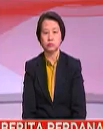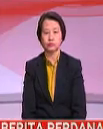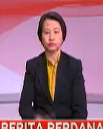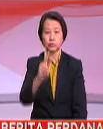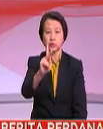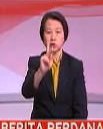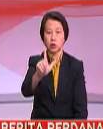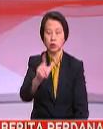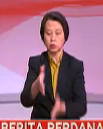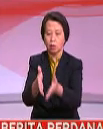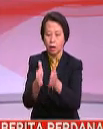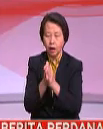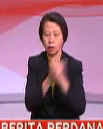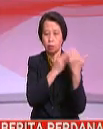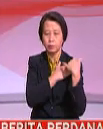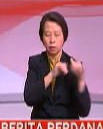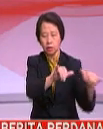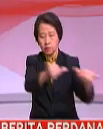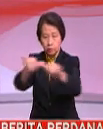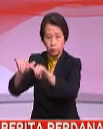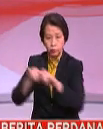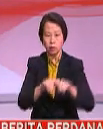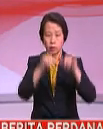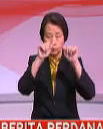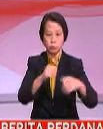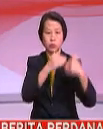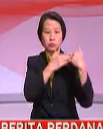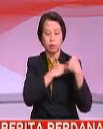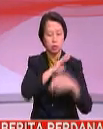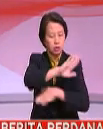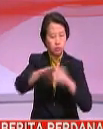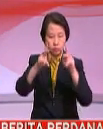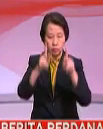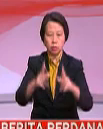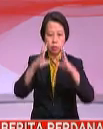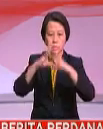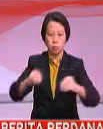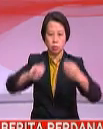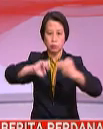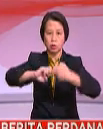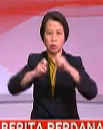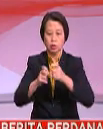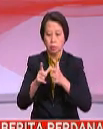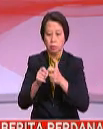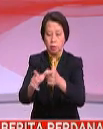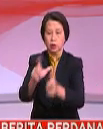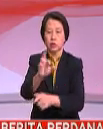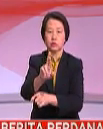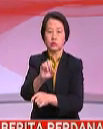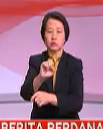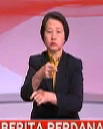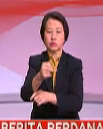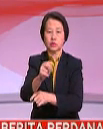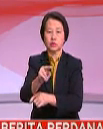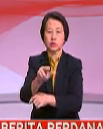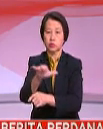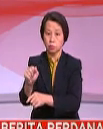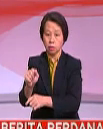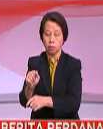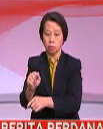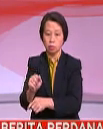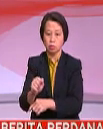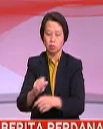Kuala Lumpur turut menyeru agar peranan sama rata dapat dimainkan semua pihak dalam menangani krisis pelarian rohingya jelas Tan Sri Muhyiddin